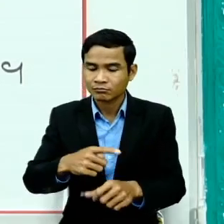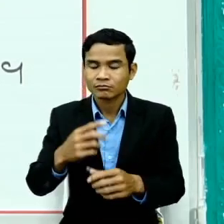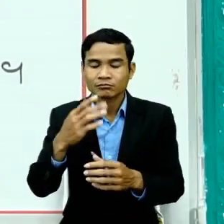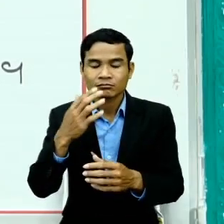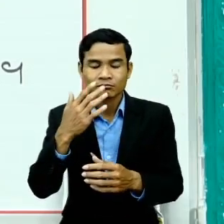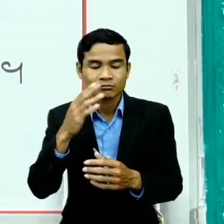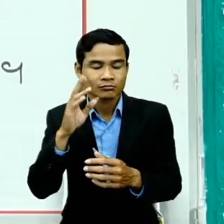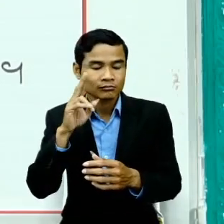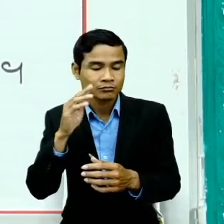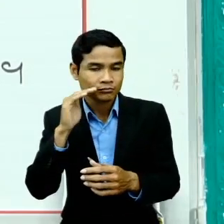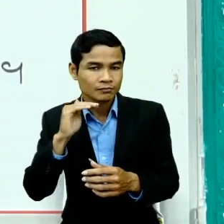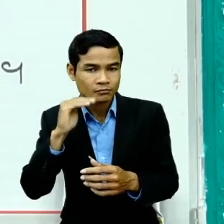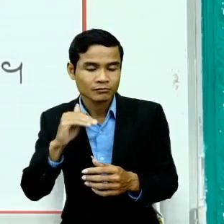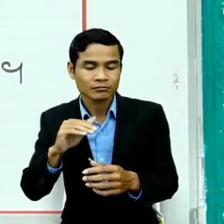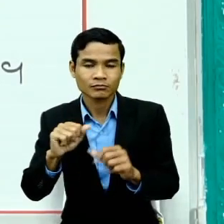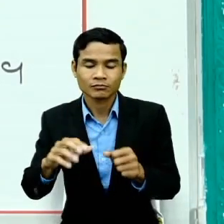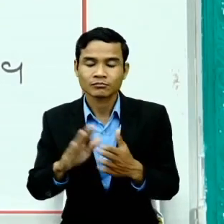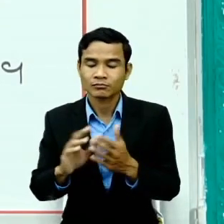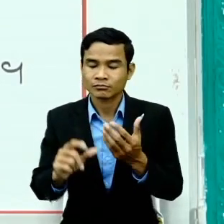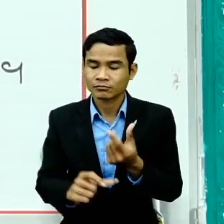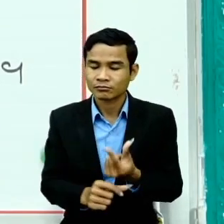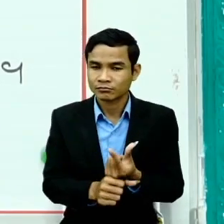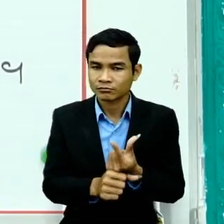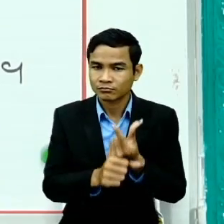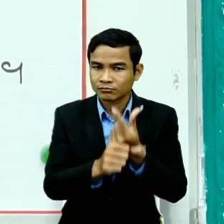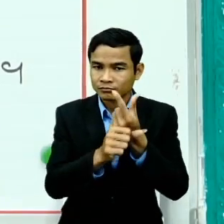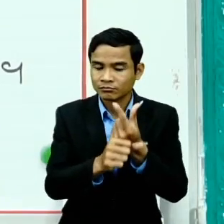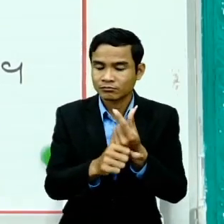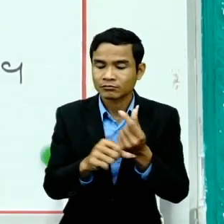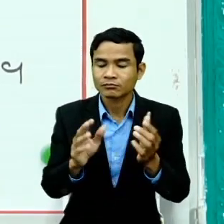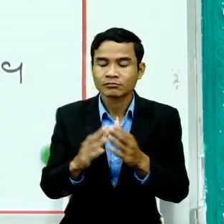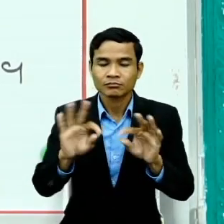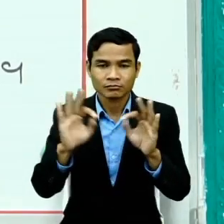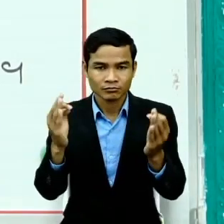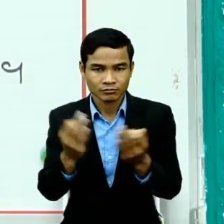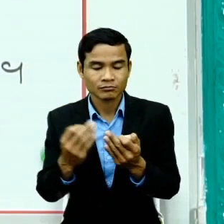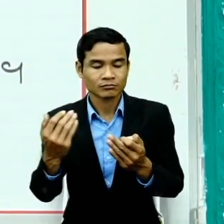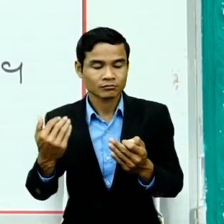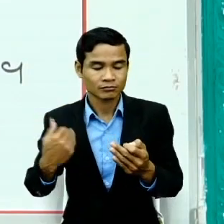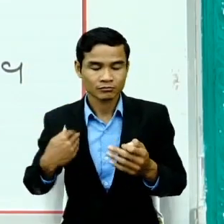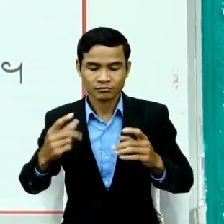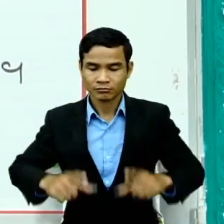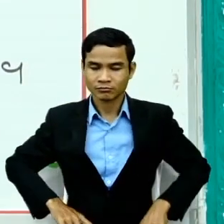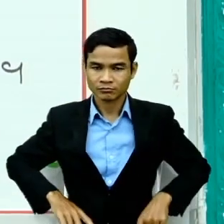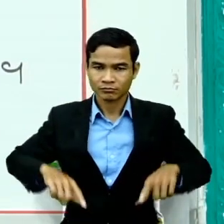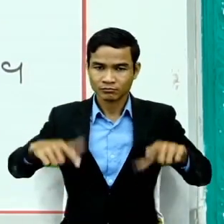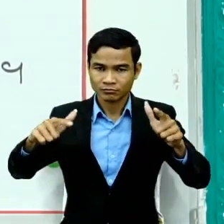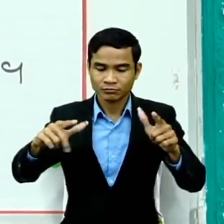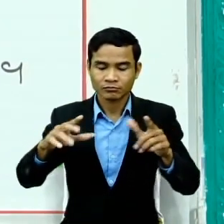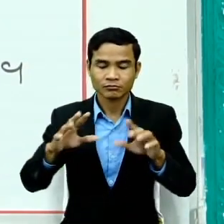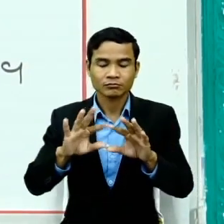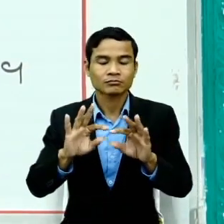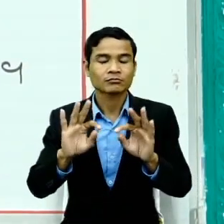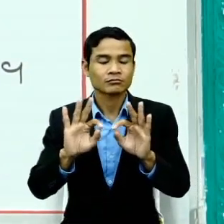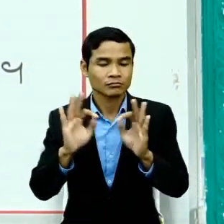quát lợt tầm cáng cổ xa ỏi miên chi việc hiệp thu thịa